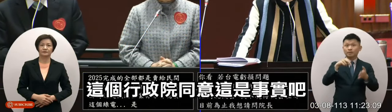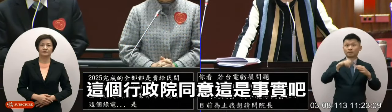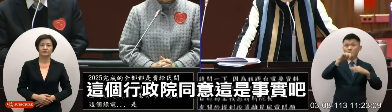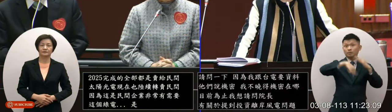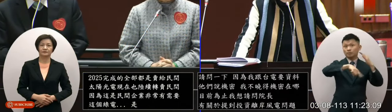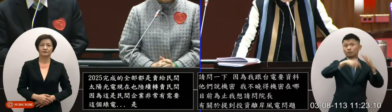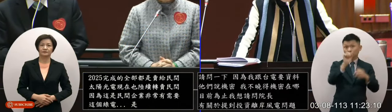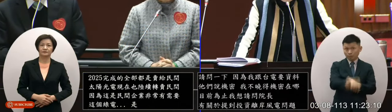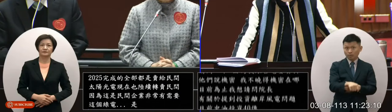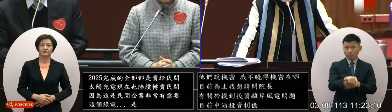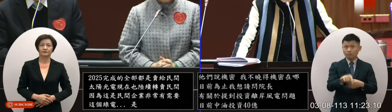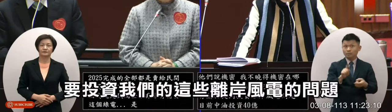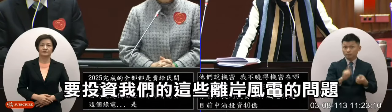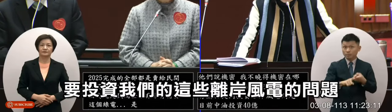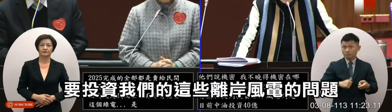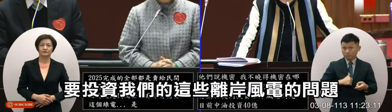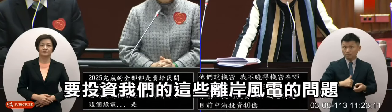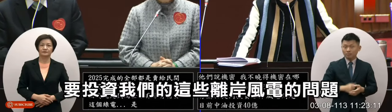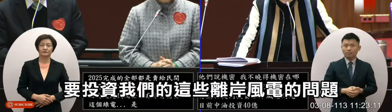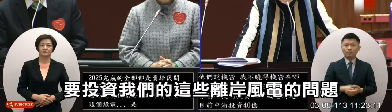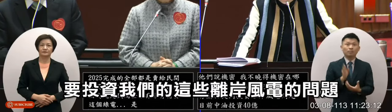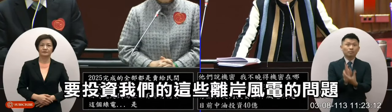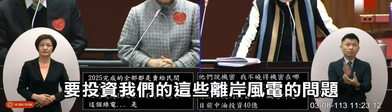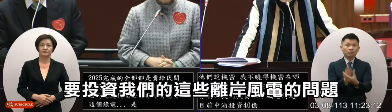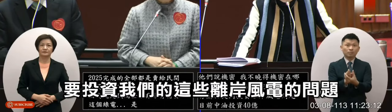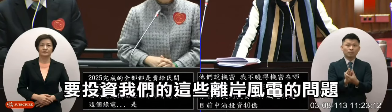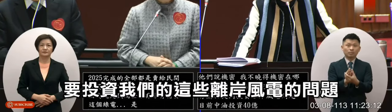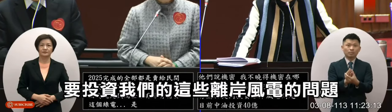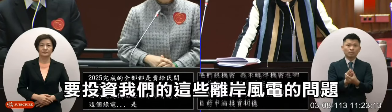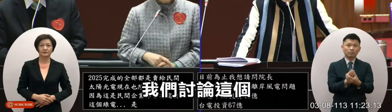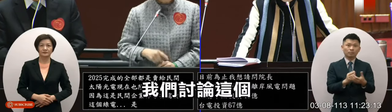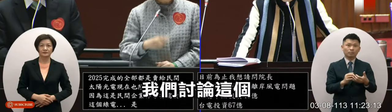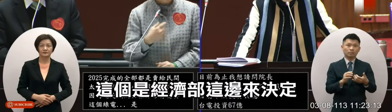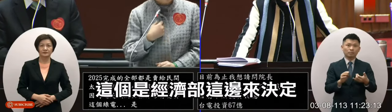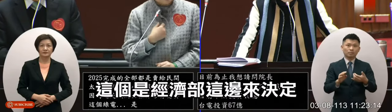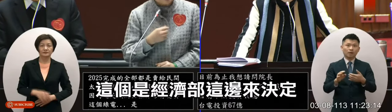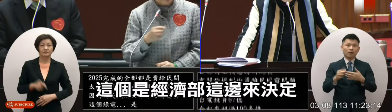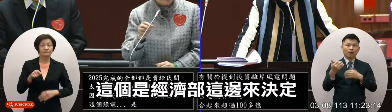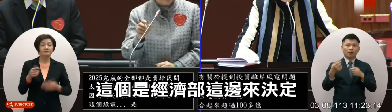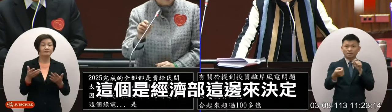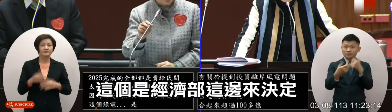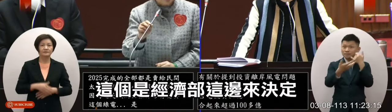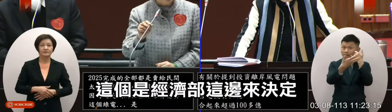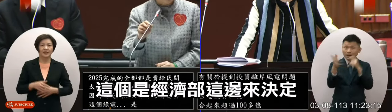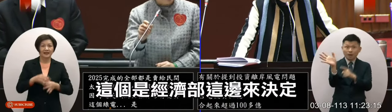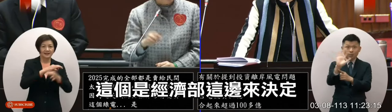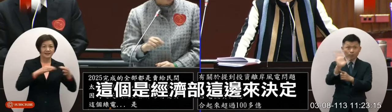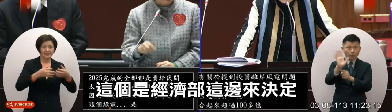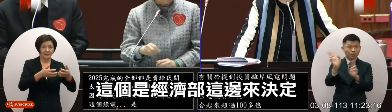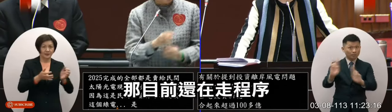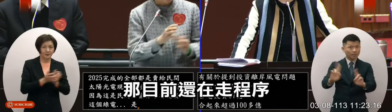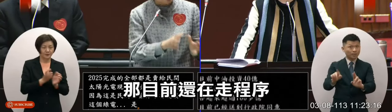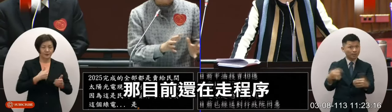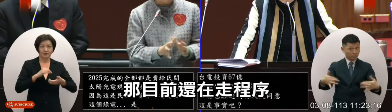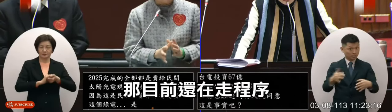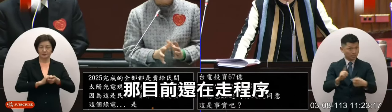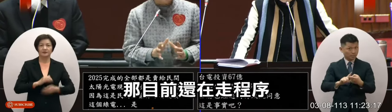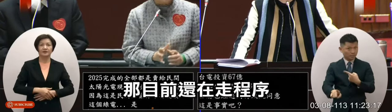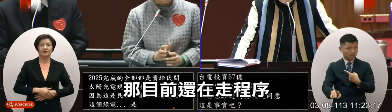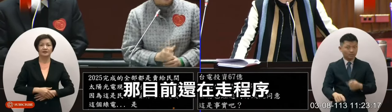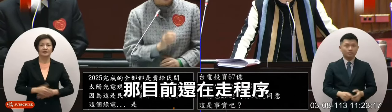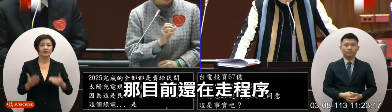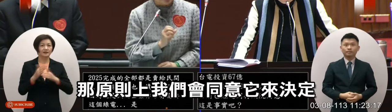事实吧？要投资我们的这些离岸风电的问题，我们讨论 这个是经济部这边来决定，那目前